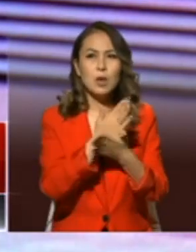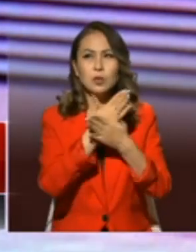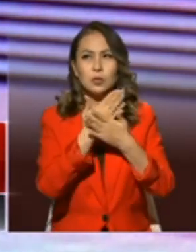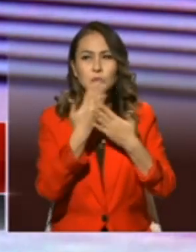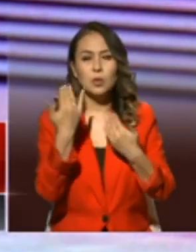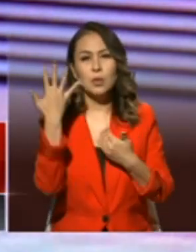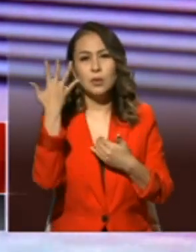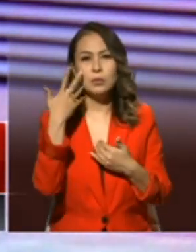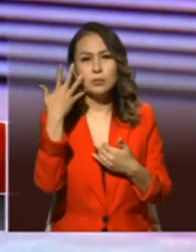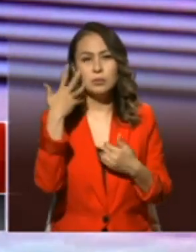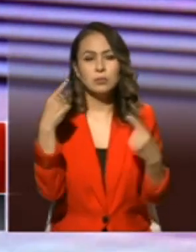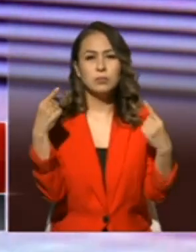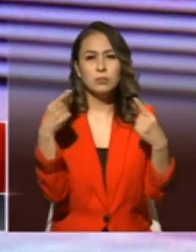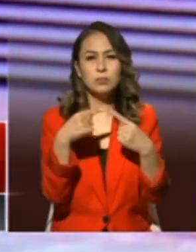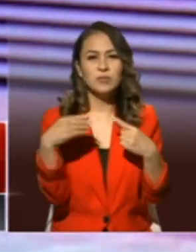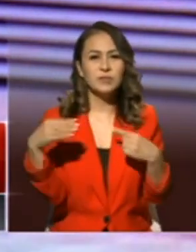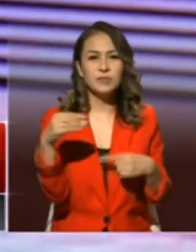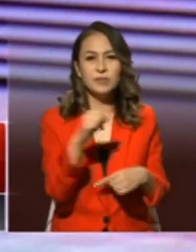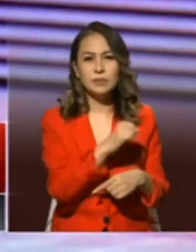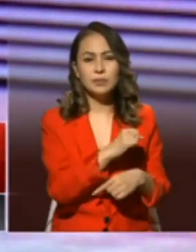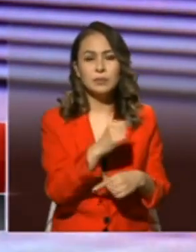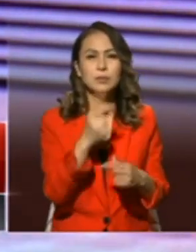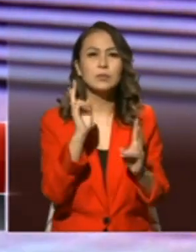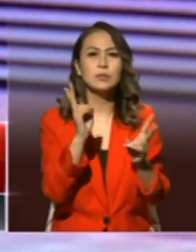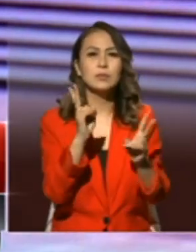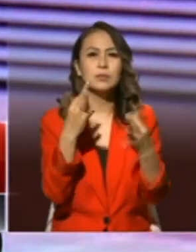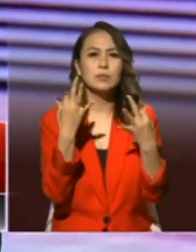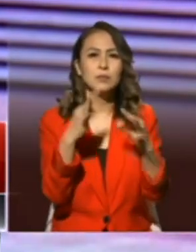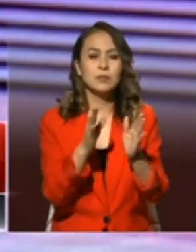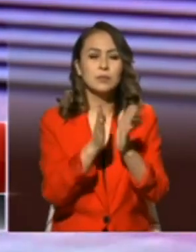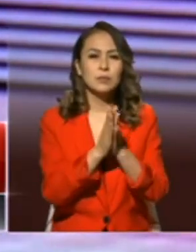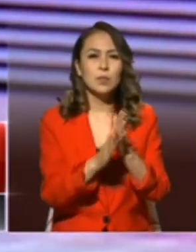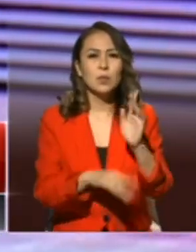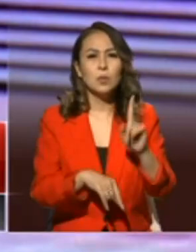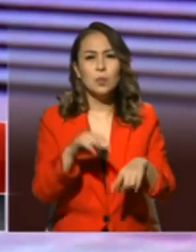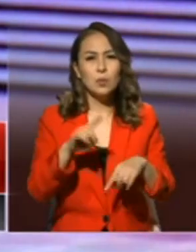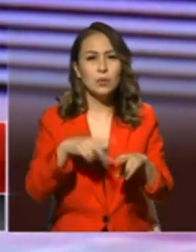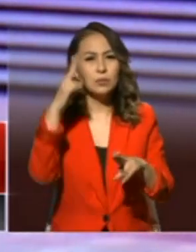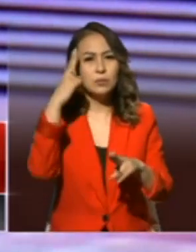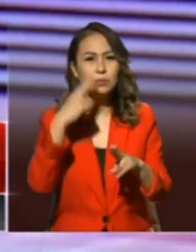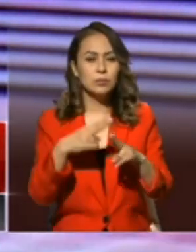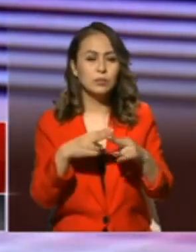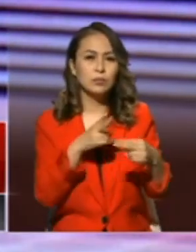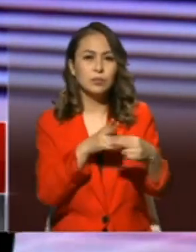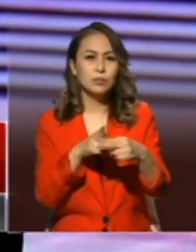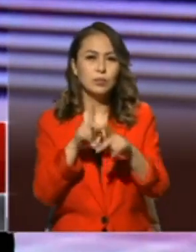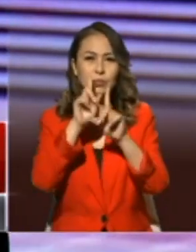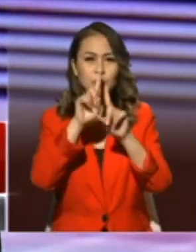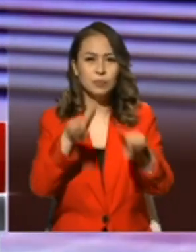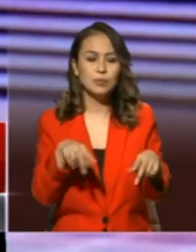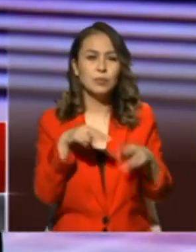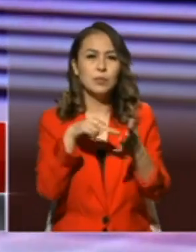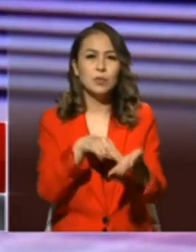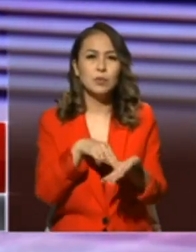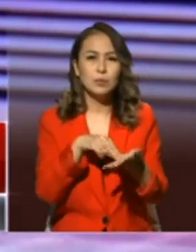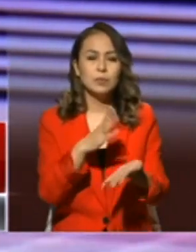спанги сделать, баржа да усонги трилет. Кем не усаталам, ага, с нами тусан улар, они же обычно себе мить. Сонен кин трубка, без дела